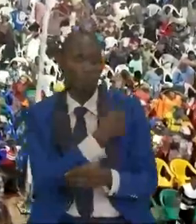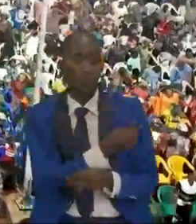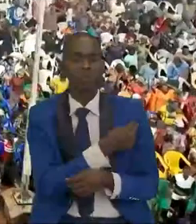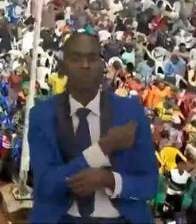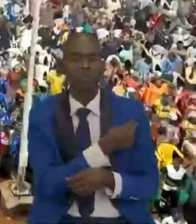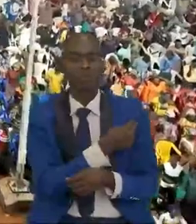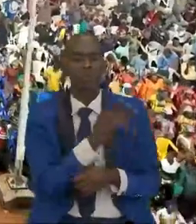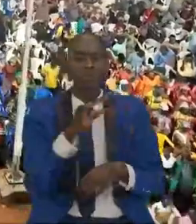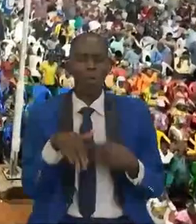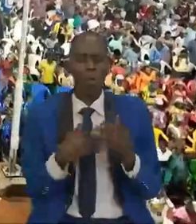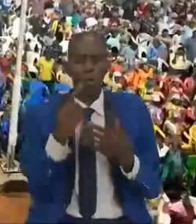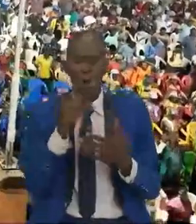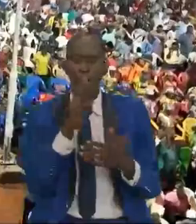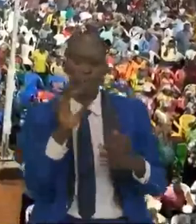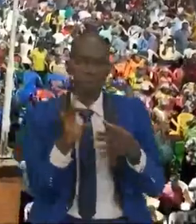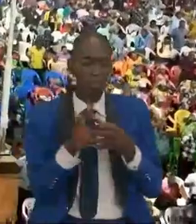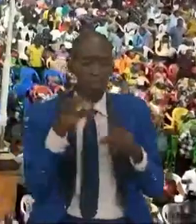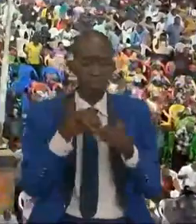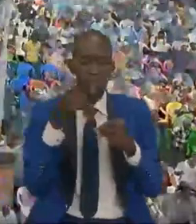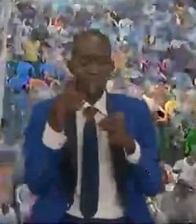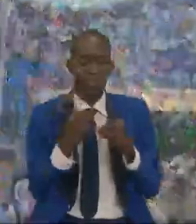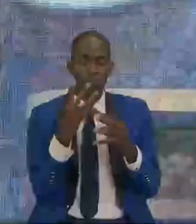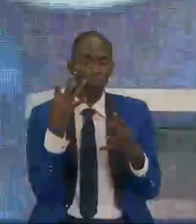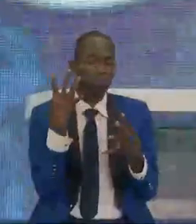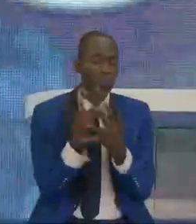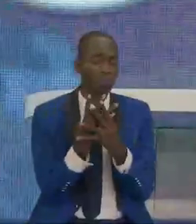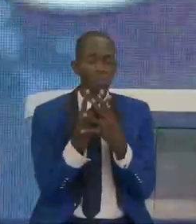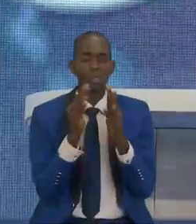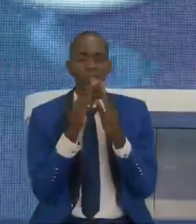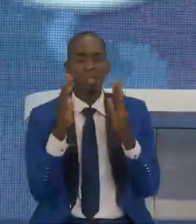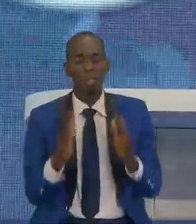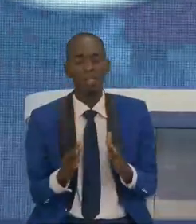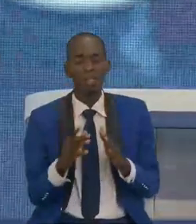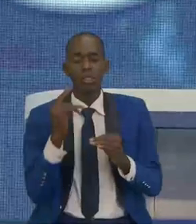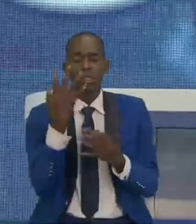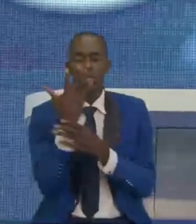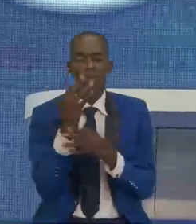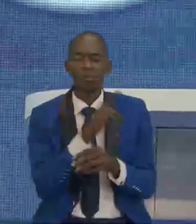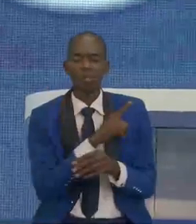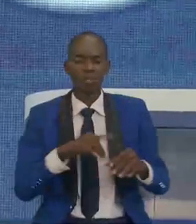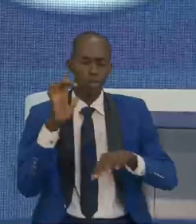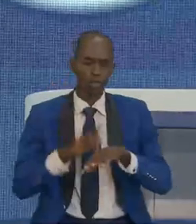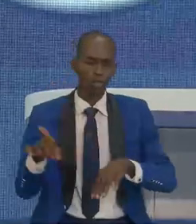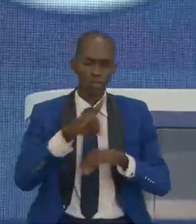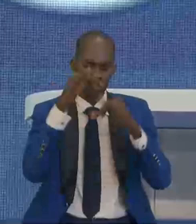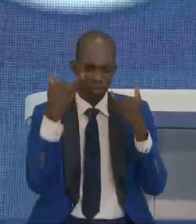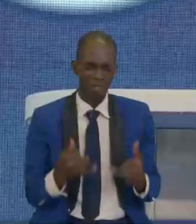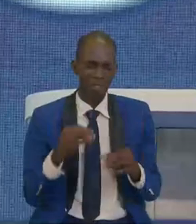et ceux qui se sont connectés depuis les hôpitaux, ceux qui se sont connectés depuis les